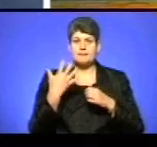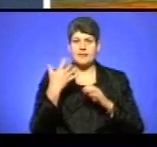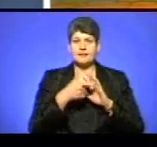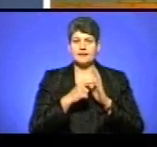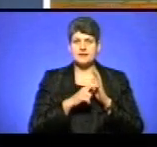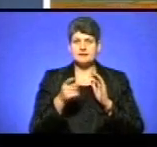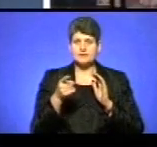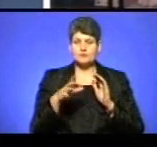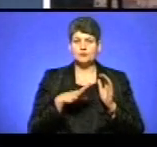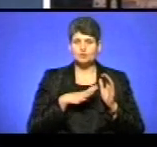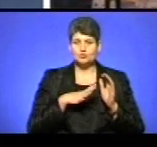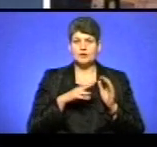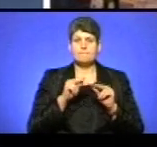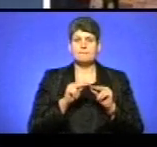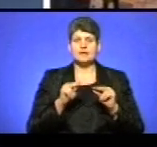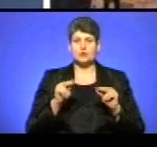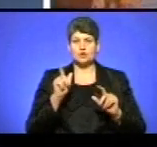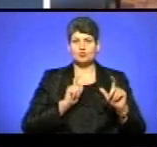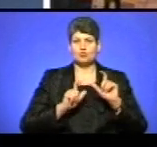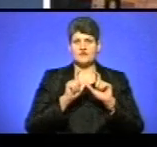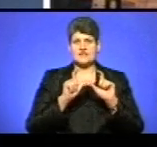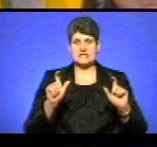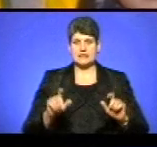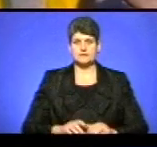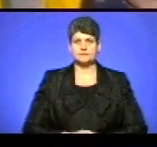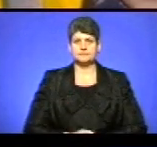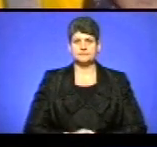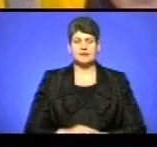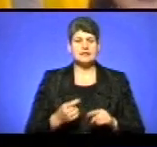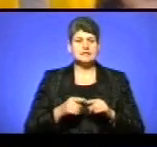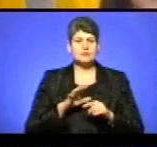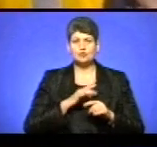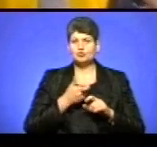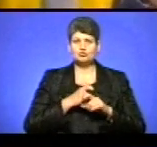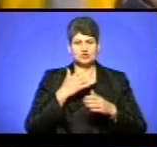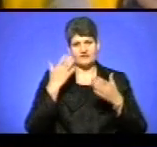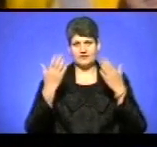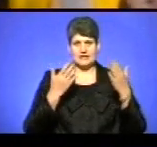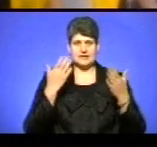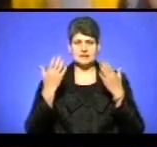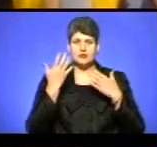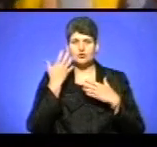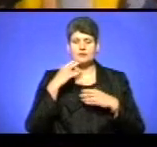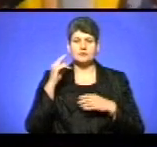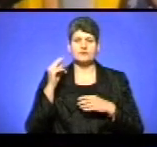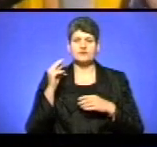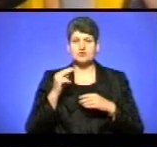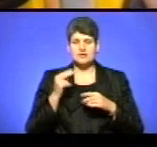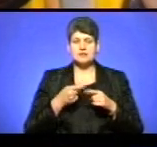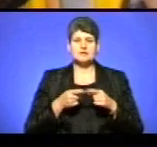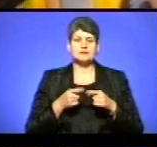п'ятикласників Тернополя відбулись у педагогічному університеті. Це було дуже весело, але коли ми вчилися в класі, то